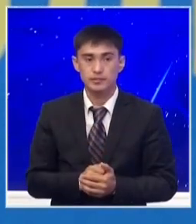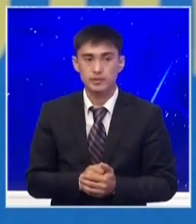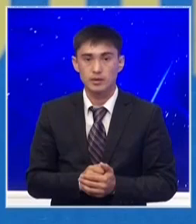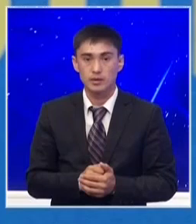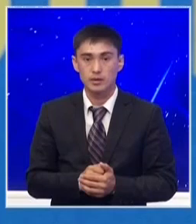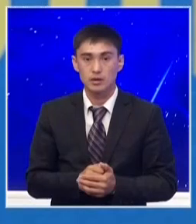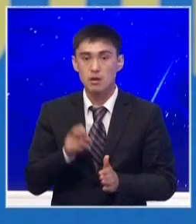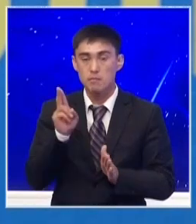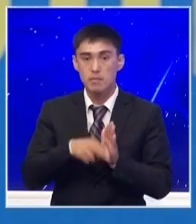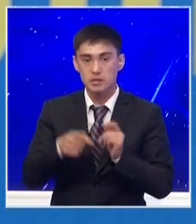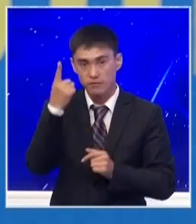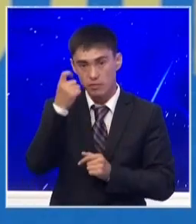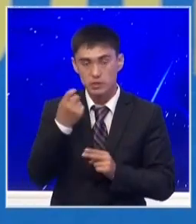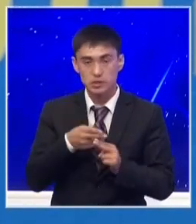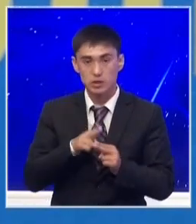миллионные информации, которые